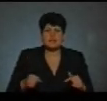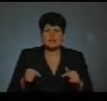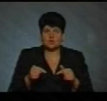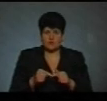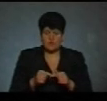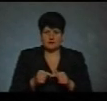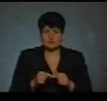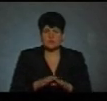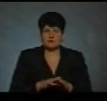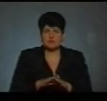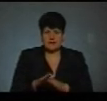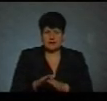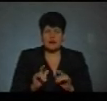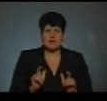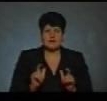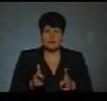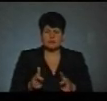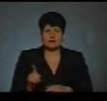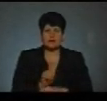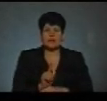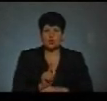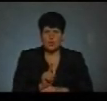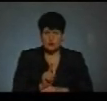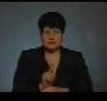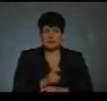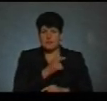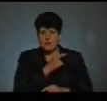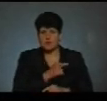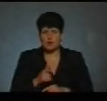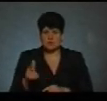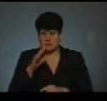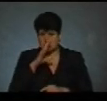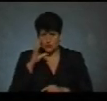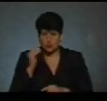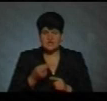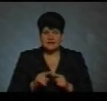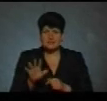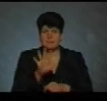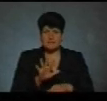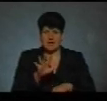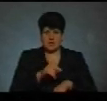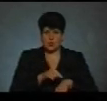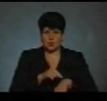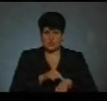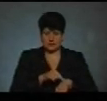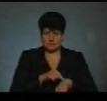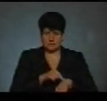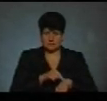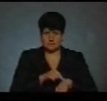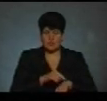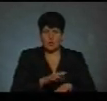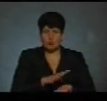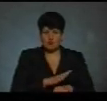до дотримання карантинних норм. І на протязі ночі, а це 5 годин